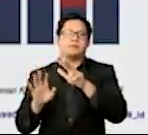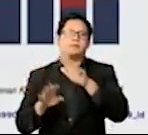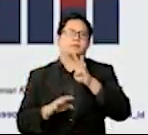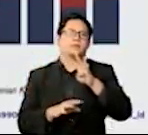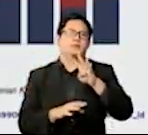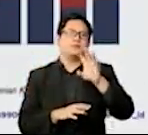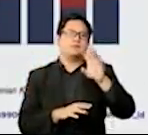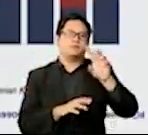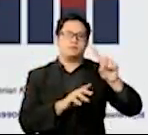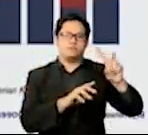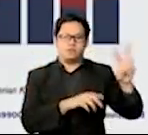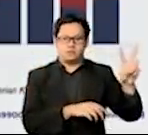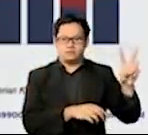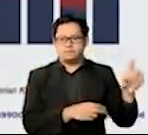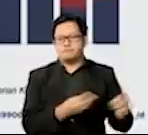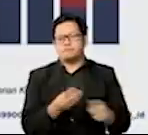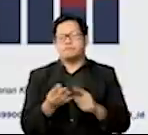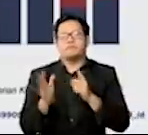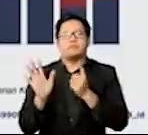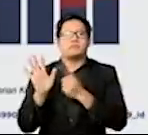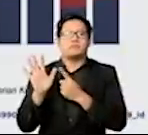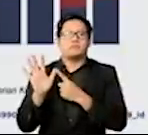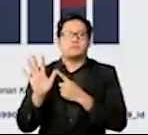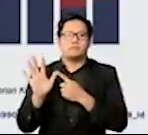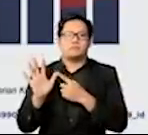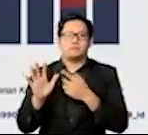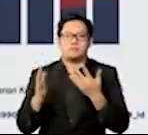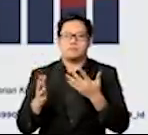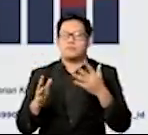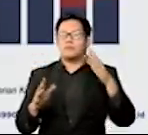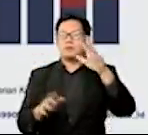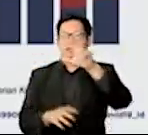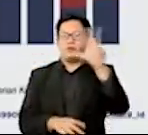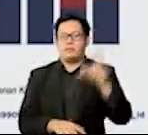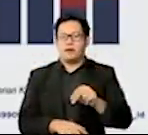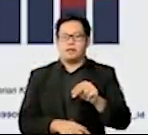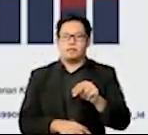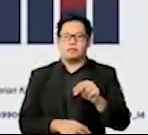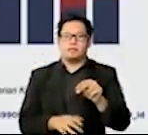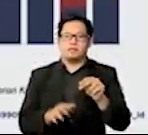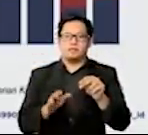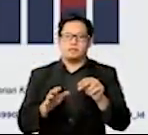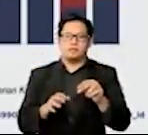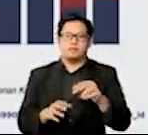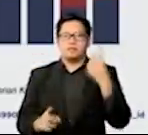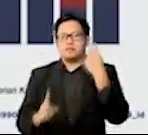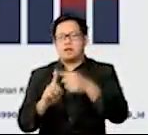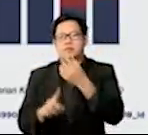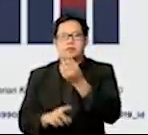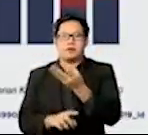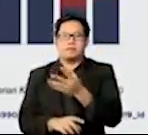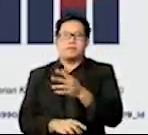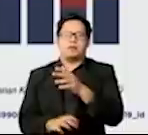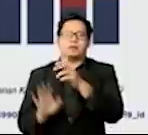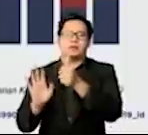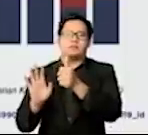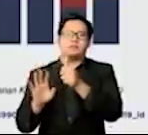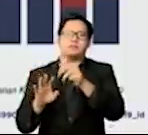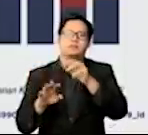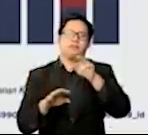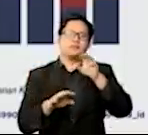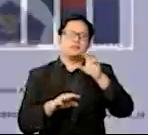8412 dan yang kelima adalah Jawa Barat sejumlah 6039